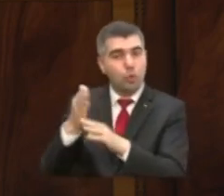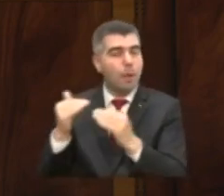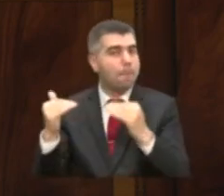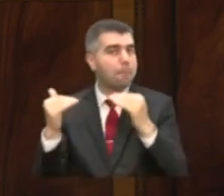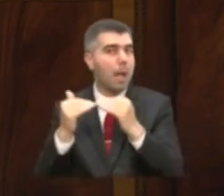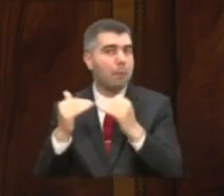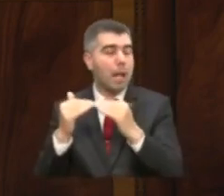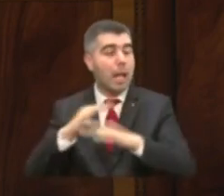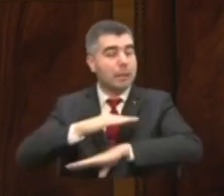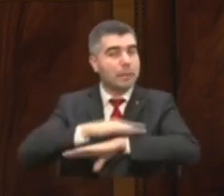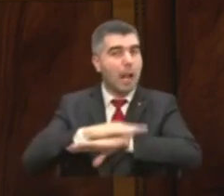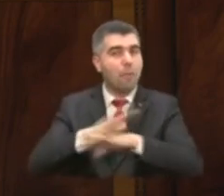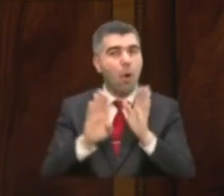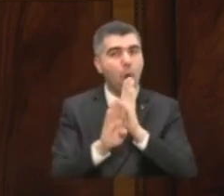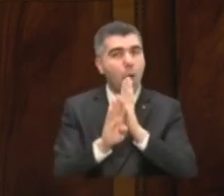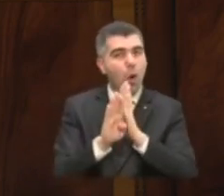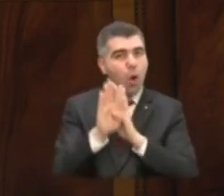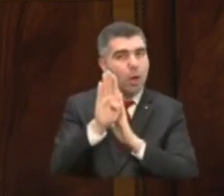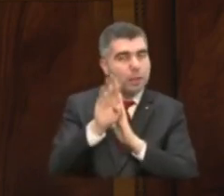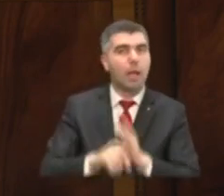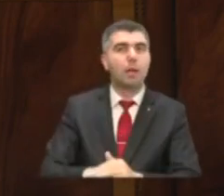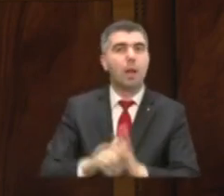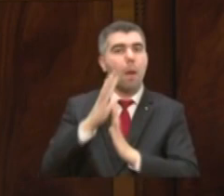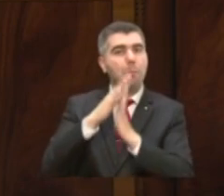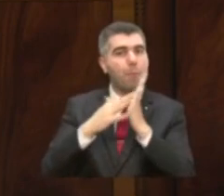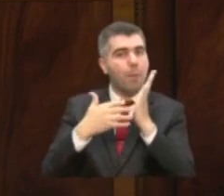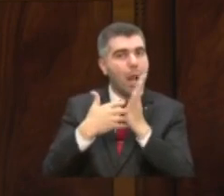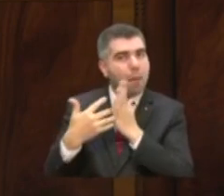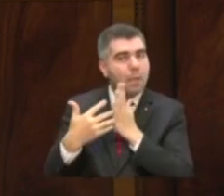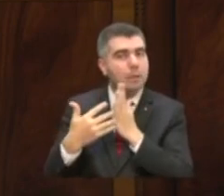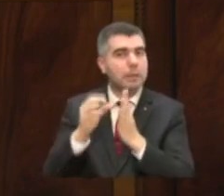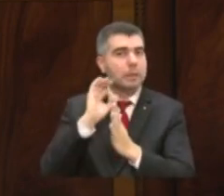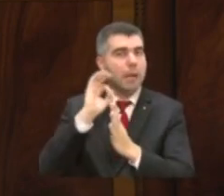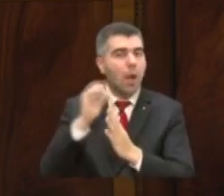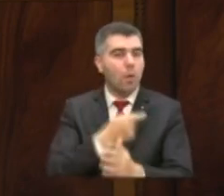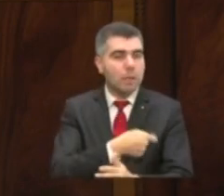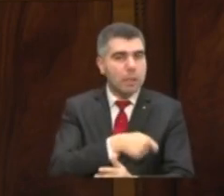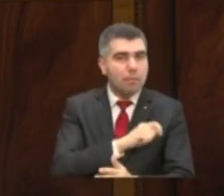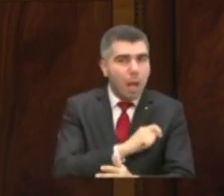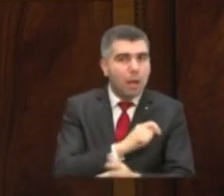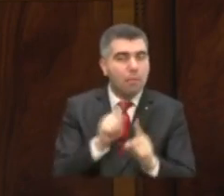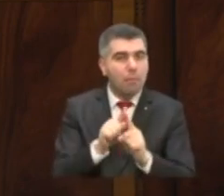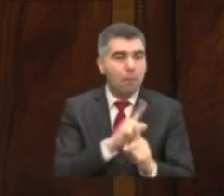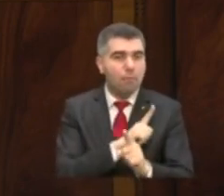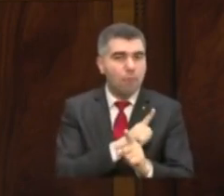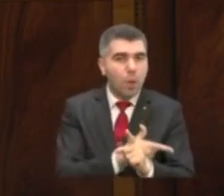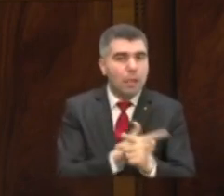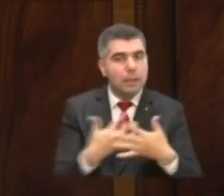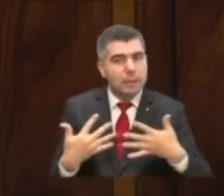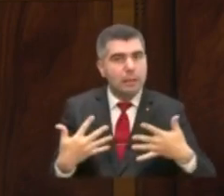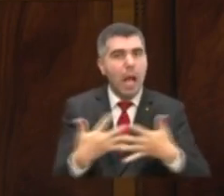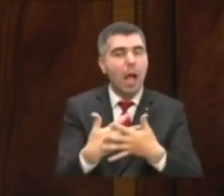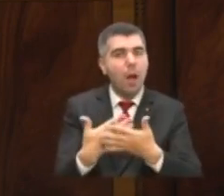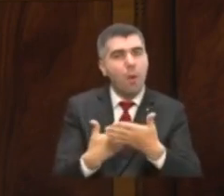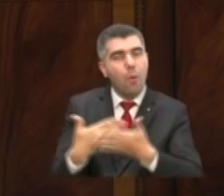ومحترمة لحقوق الإنسان، وانسجام مع البرنامج الذي وضعته السلطات المعنية. وضعت خطة أمنية طموحة في هذا المجال من